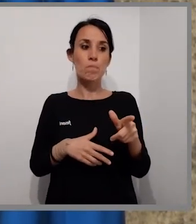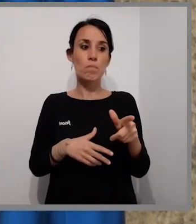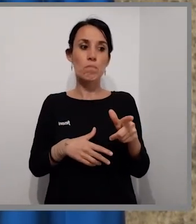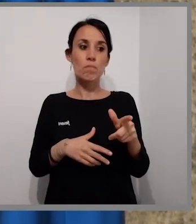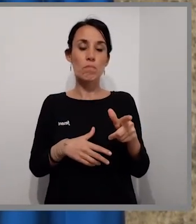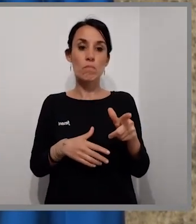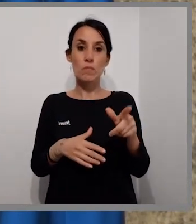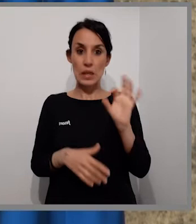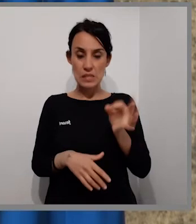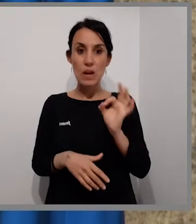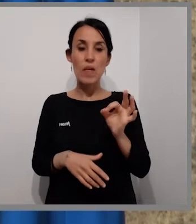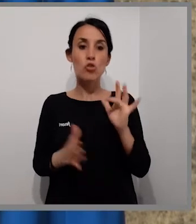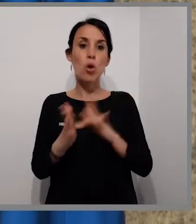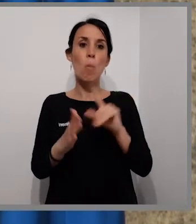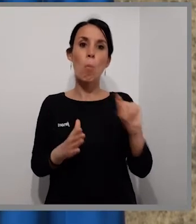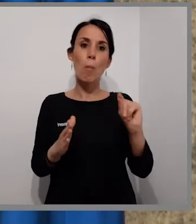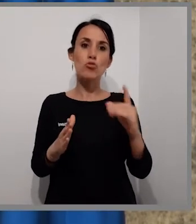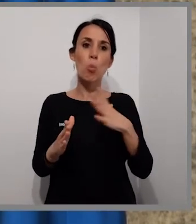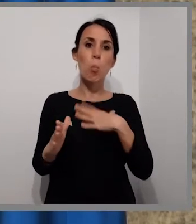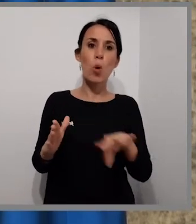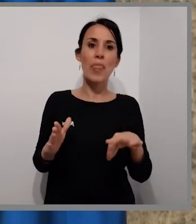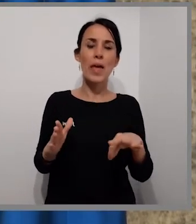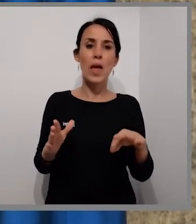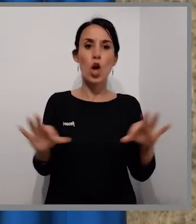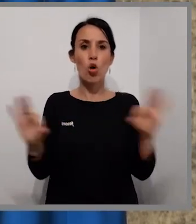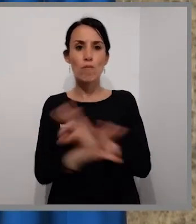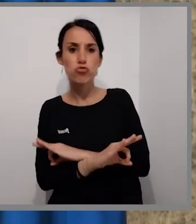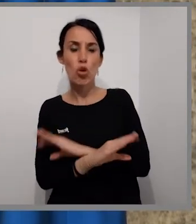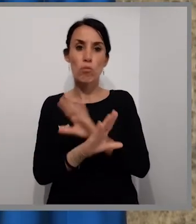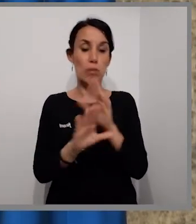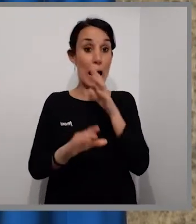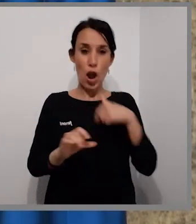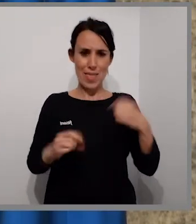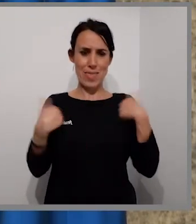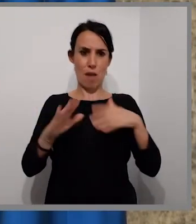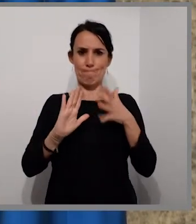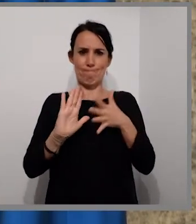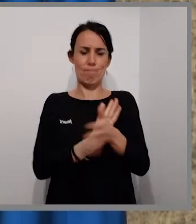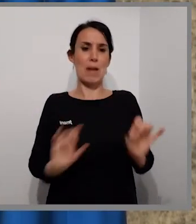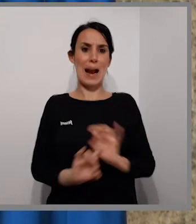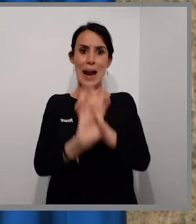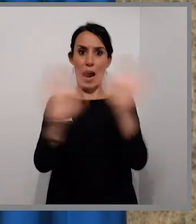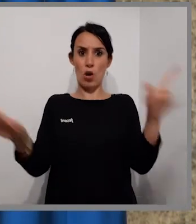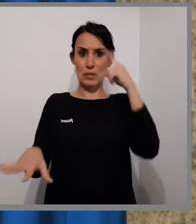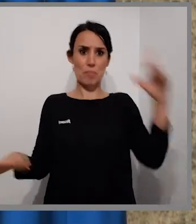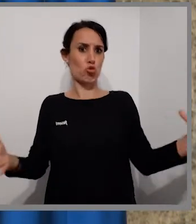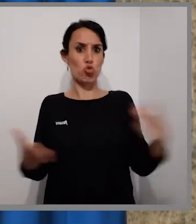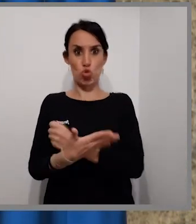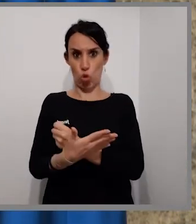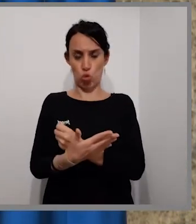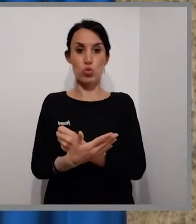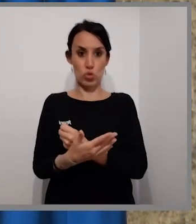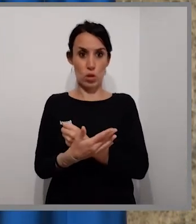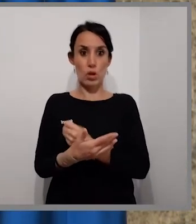ja és cert que en algun moment determinat hi ha hagut algun tipus de confusió, però en aquests moments ho dic amb tota claredat perquè ho sàpiguen